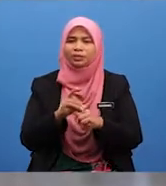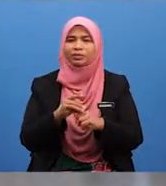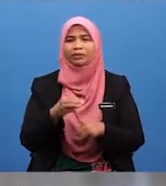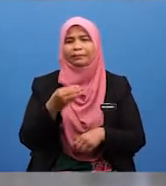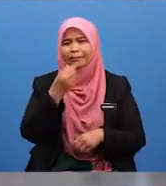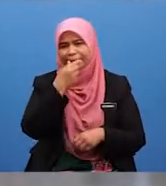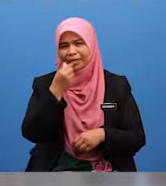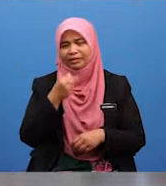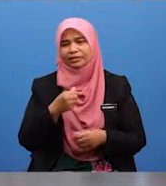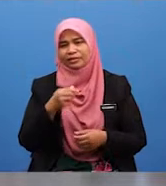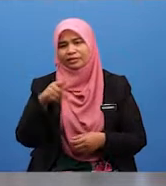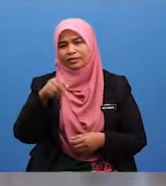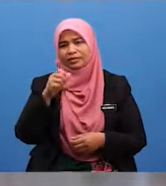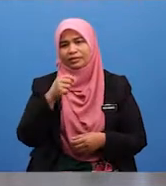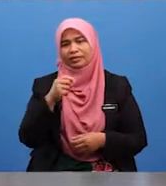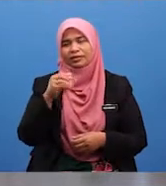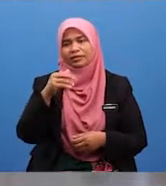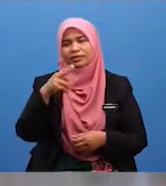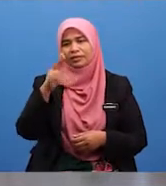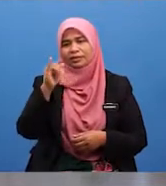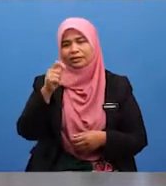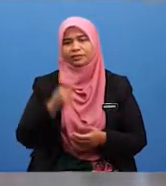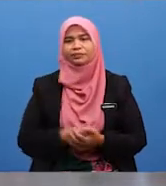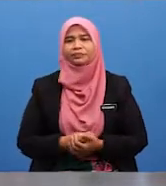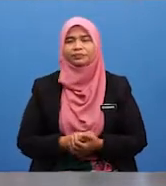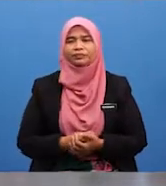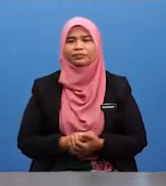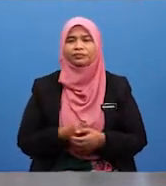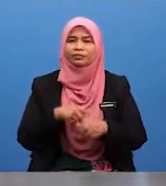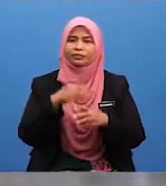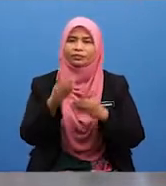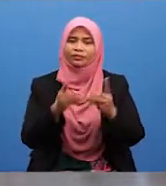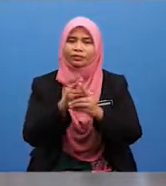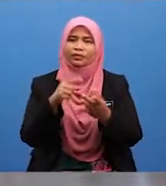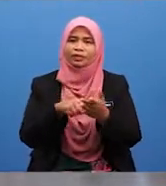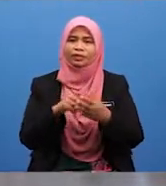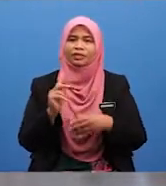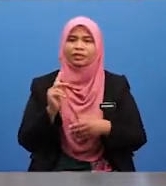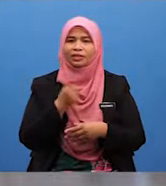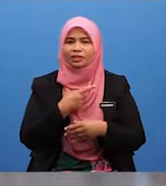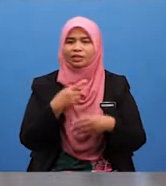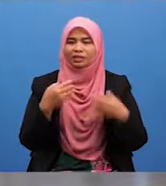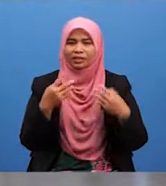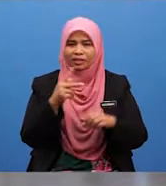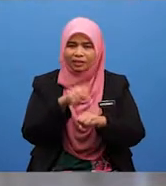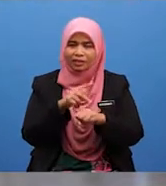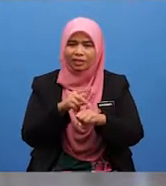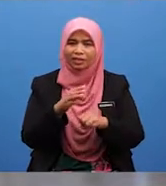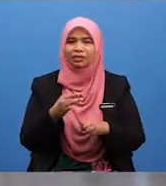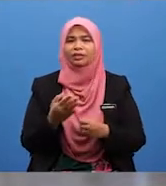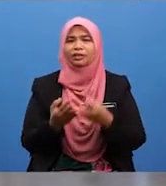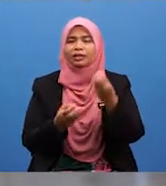Azabnya, kita terkena api yang sedikit dunia ini pun tak tahan. Apatah lagi